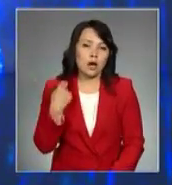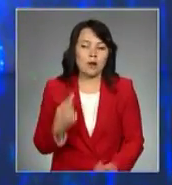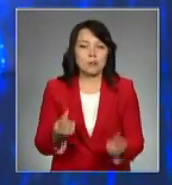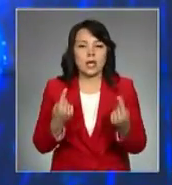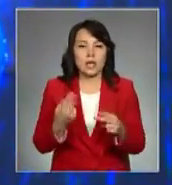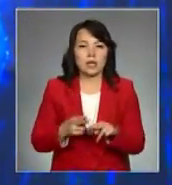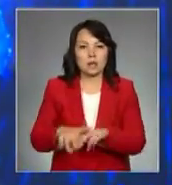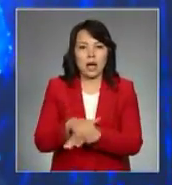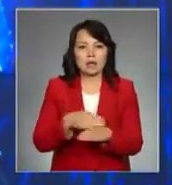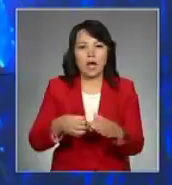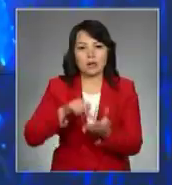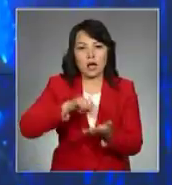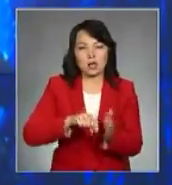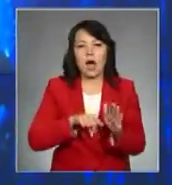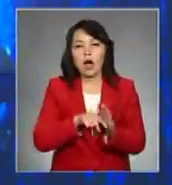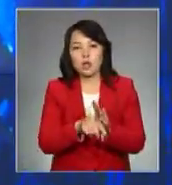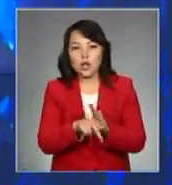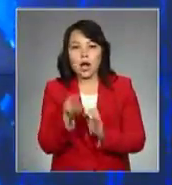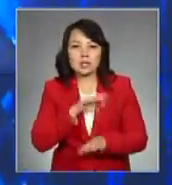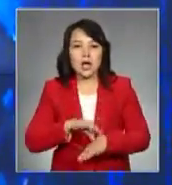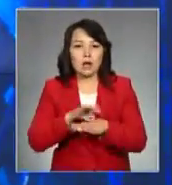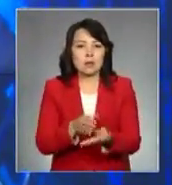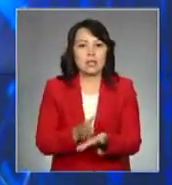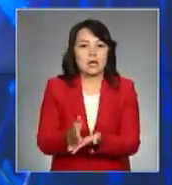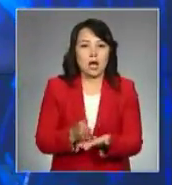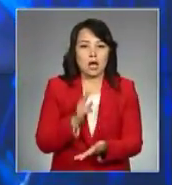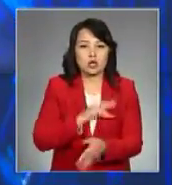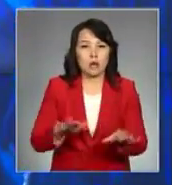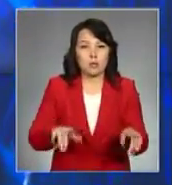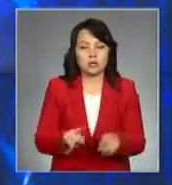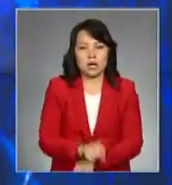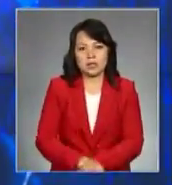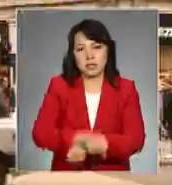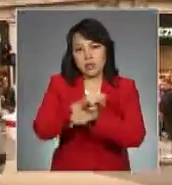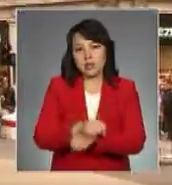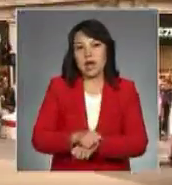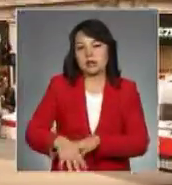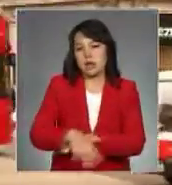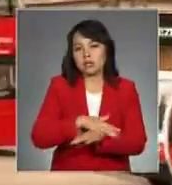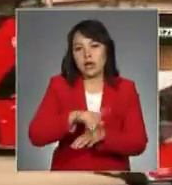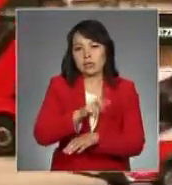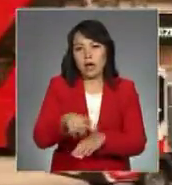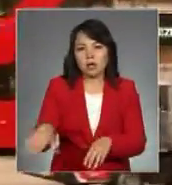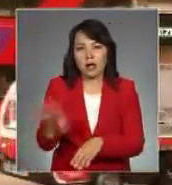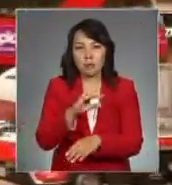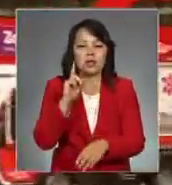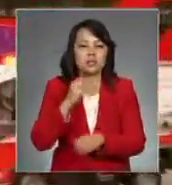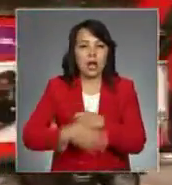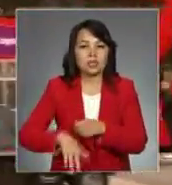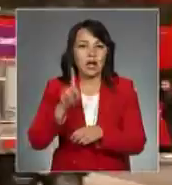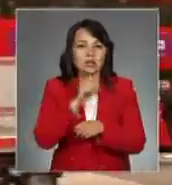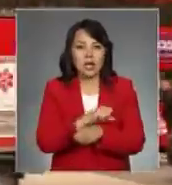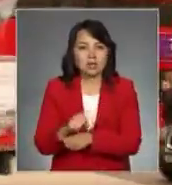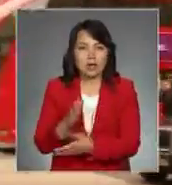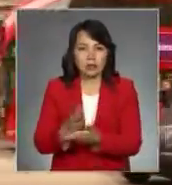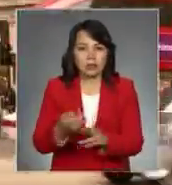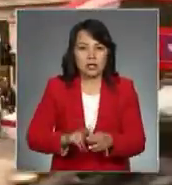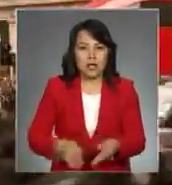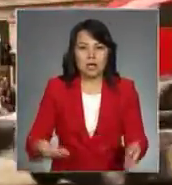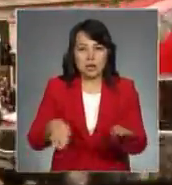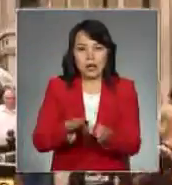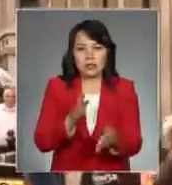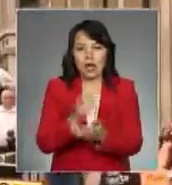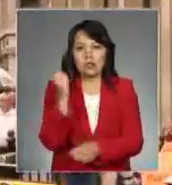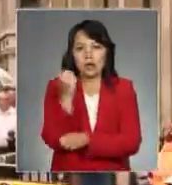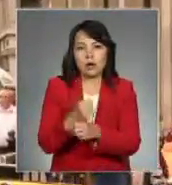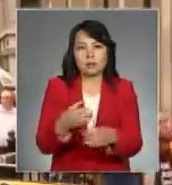Ұлыбритания астанасы Лондонда метро қызметкерлері жұмыстың орнына ереуілге шықты. Салдарынан барлық станциялар жабық тұр. Жұмысшылардың бұлай бас